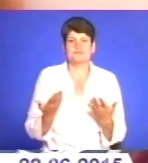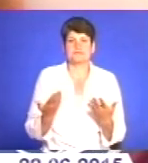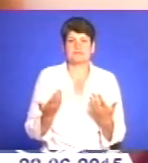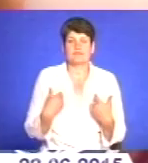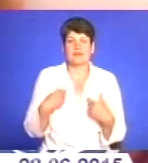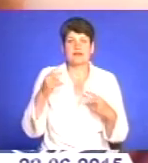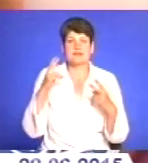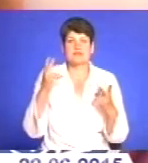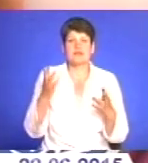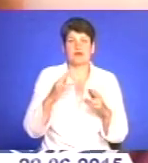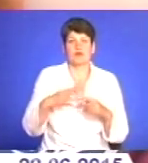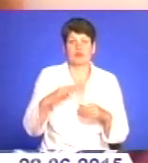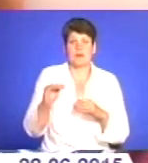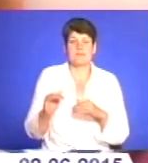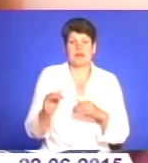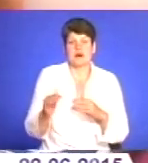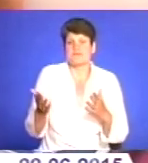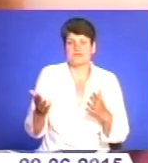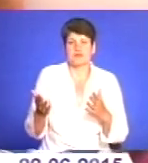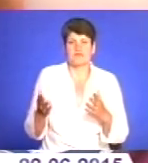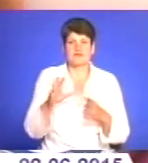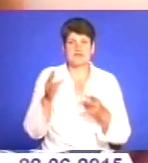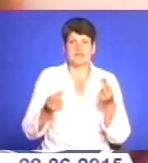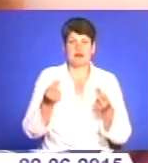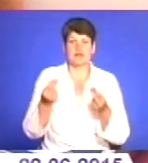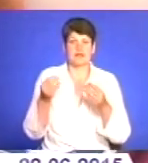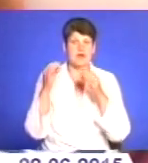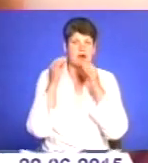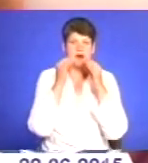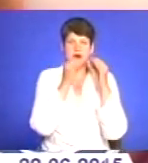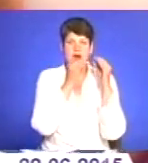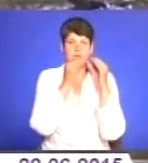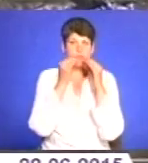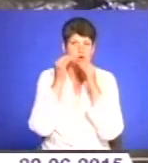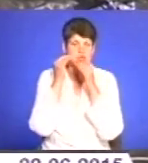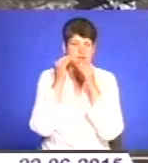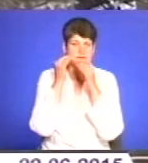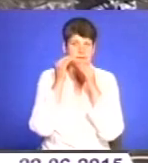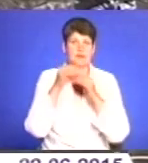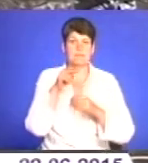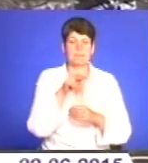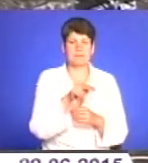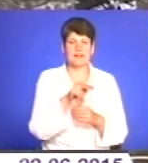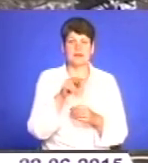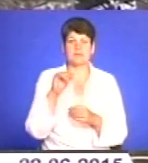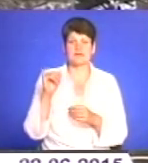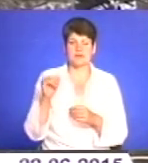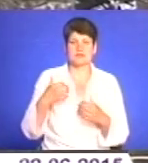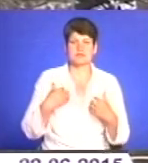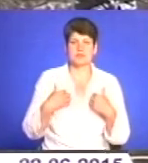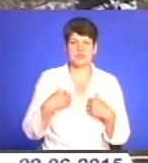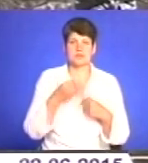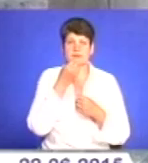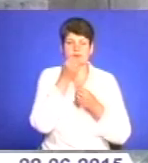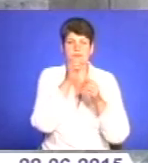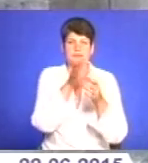знаю, як вони, то що я була мала, так? Вони всі грали на гармошки, на губні. Пилип Іванович поспішає покласти квіти до